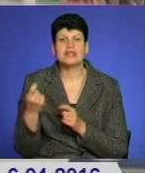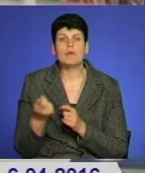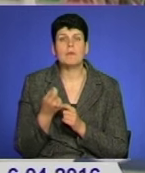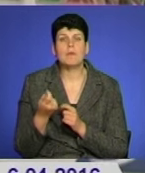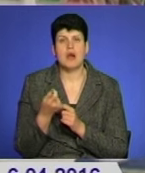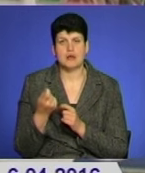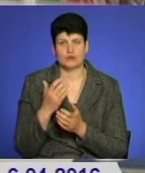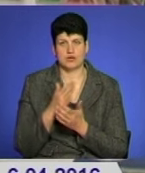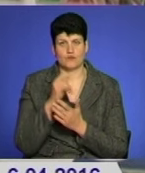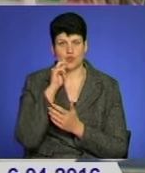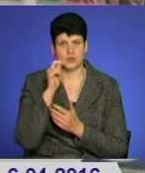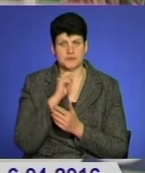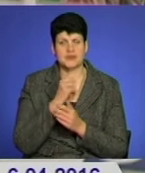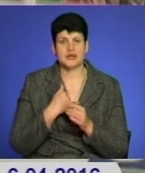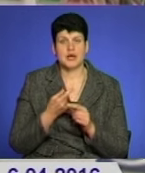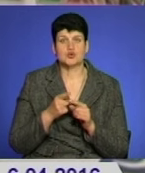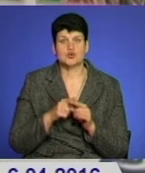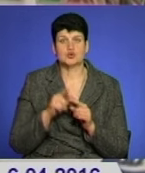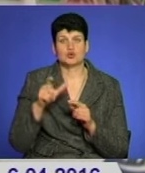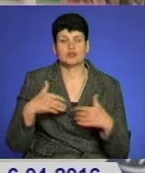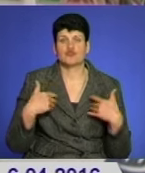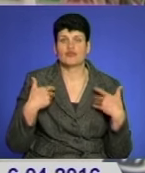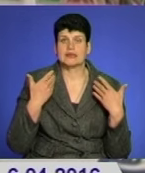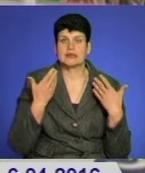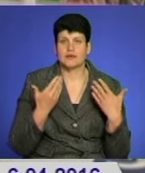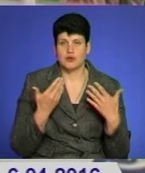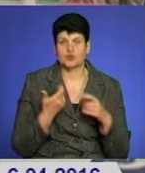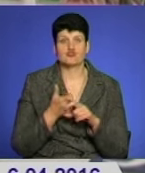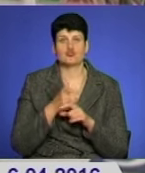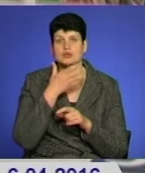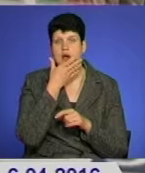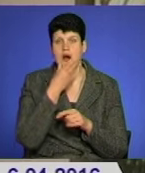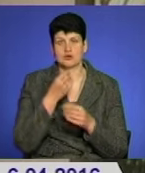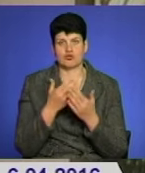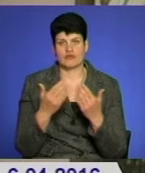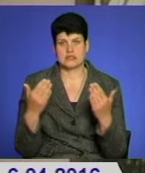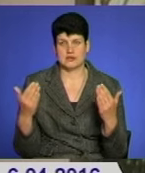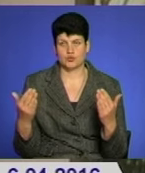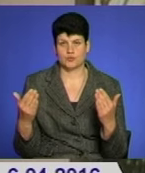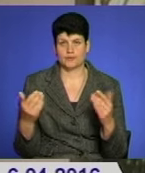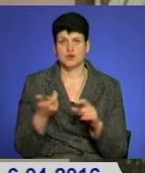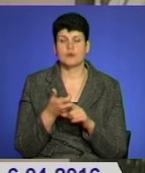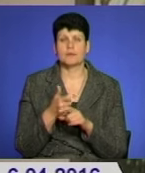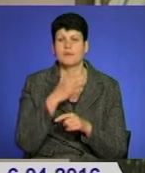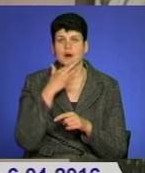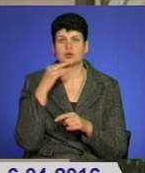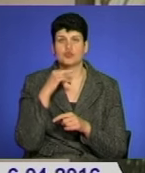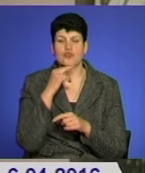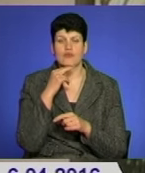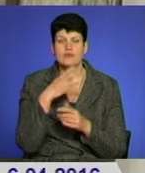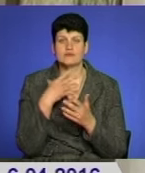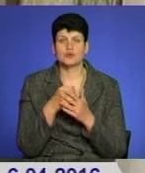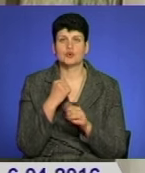Я цю людину вітаю з дуже гарною виставкою. Багато уваги у своїх роботах Анатолій